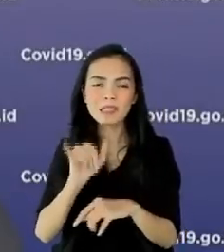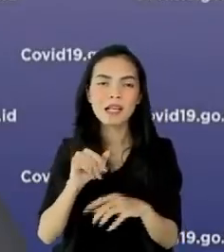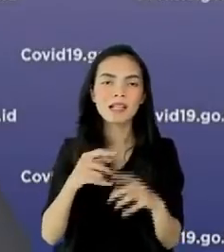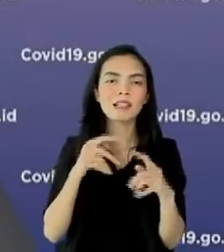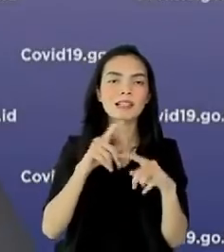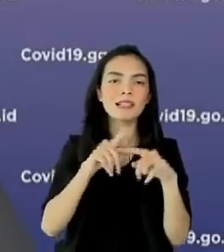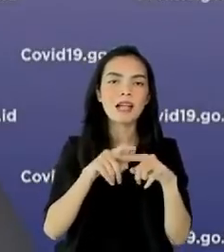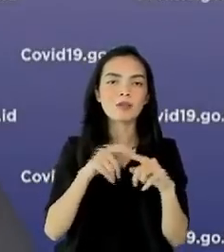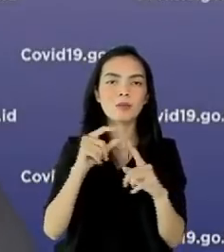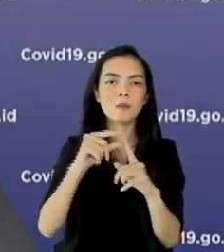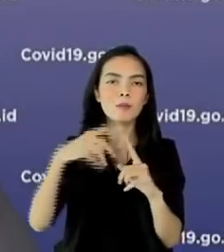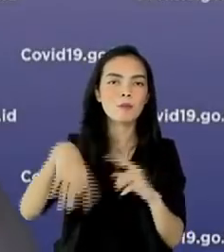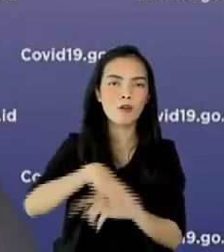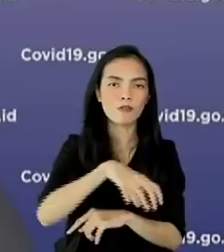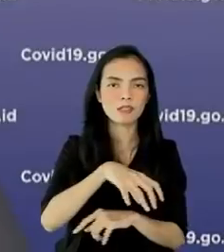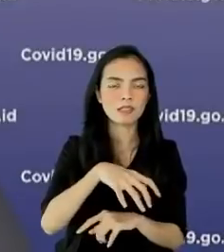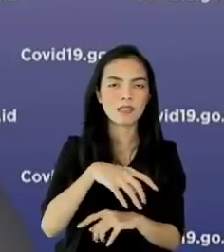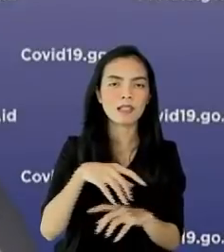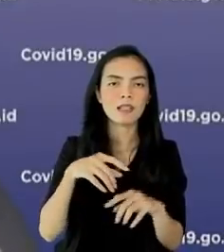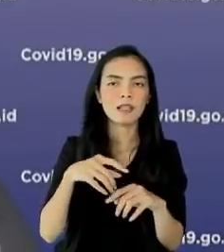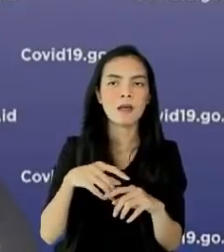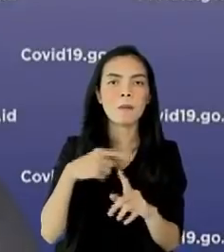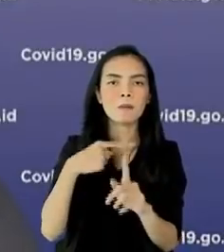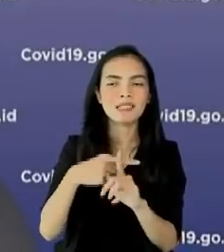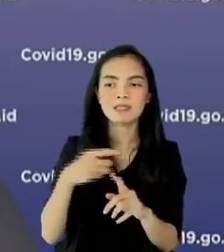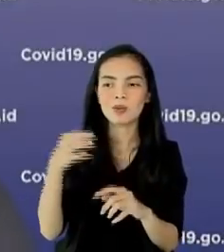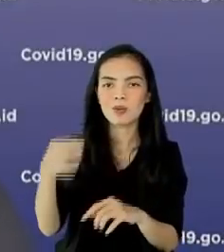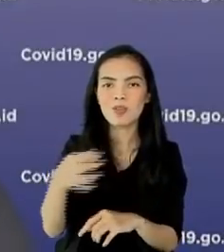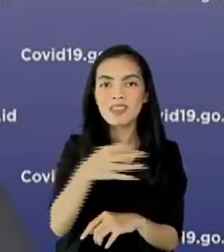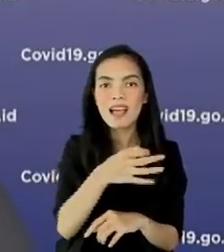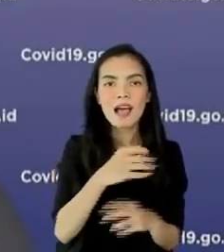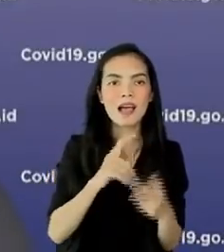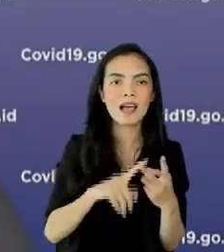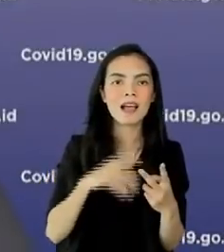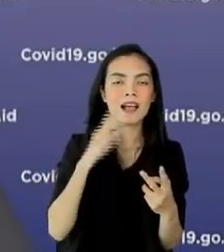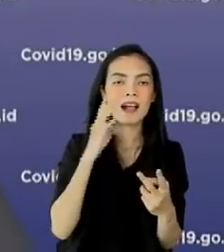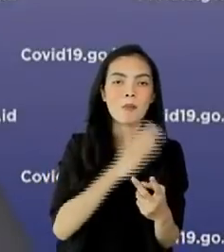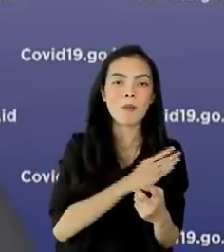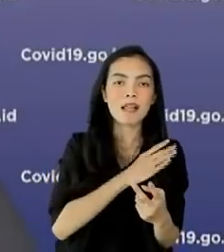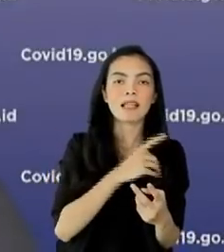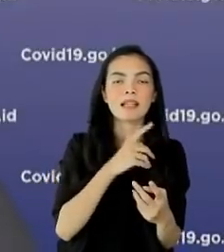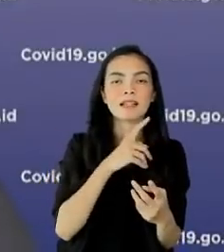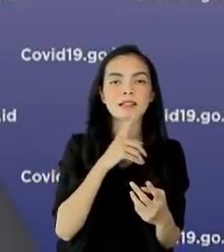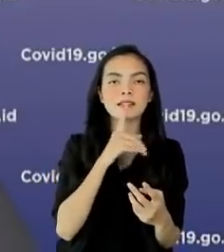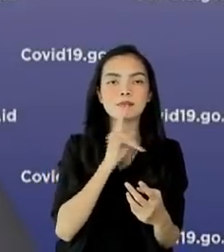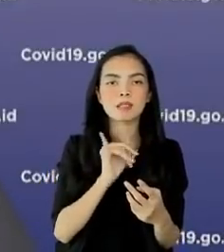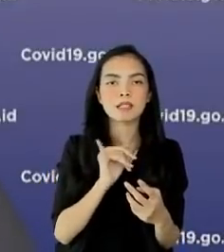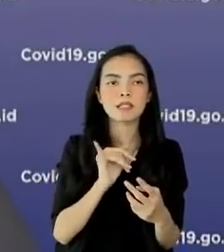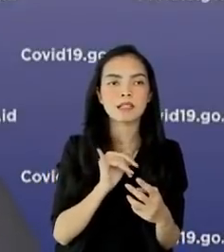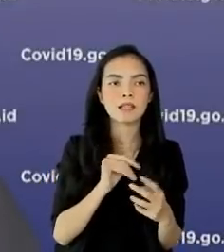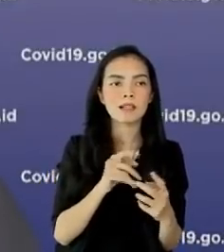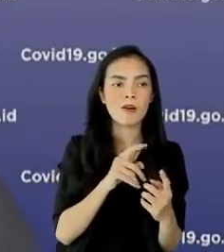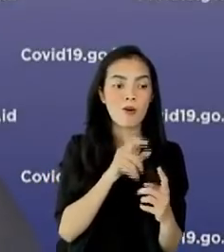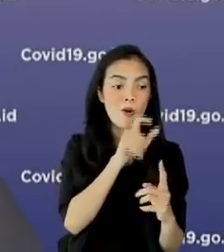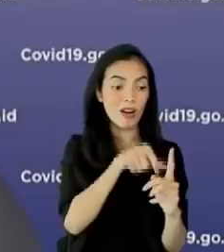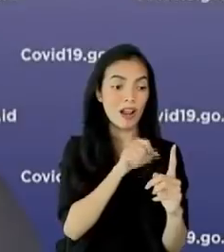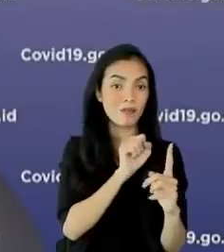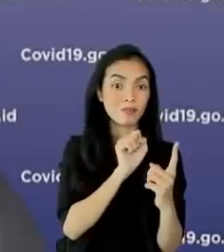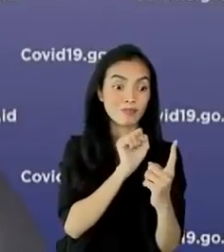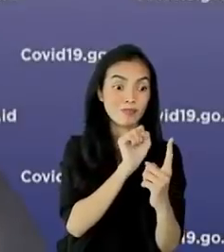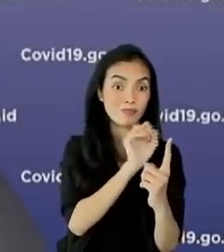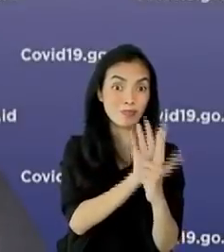provinsi, apalagi masing-masing kabupaten kota, ketika kita breakdown lagi angka rasio kontaknya gitu ya,